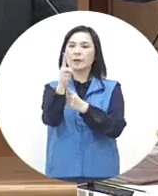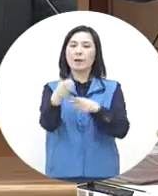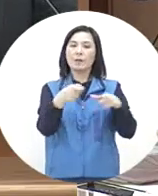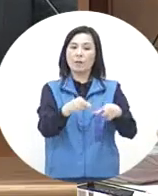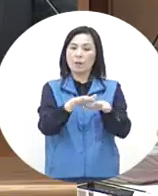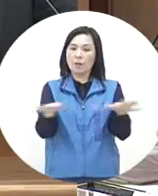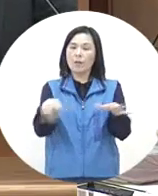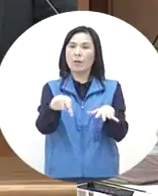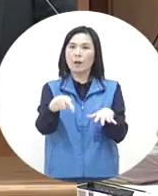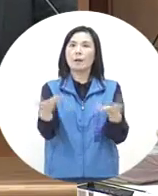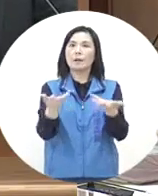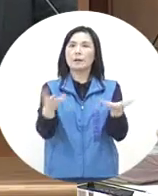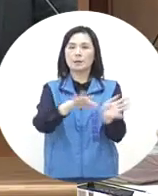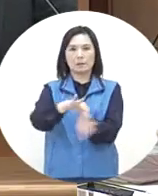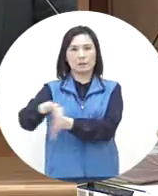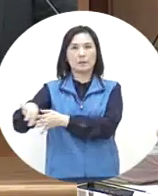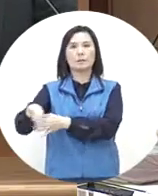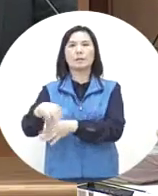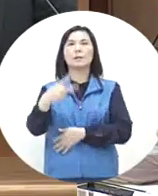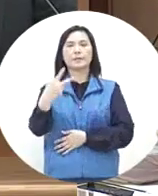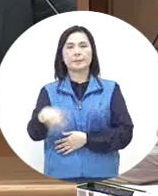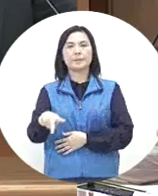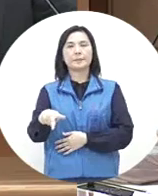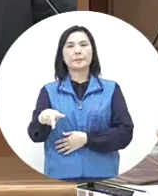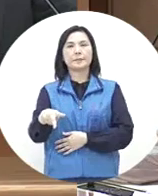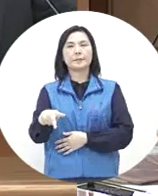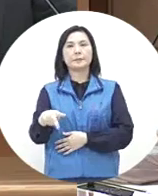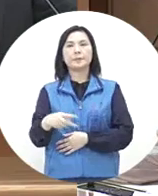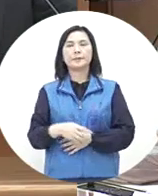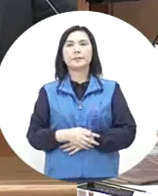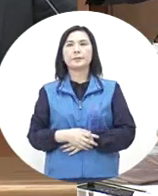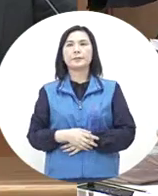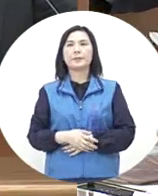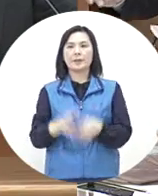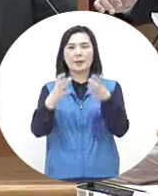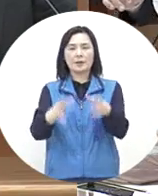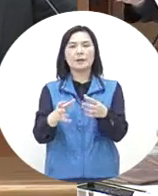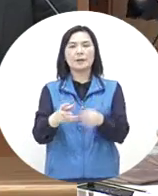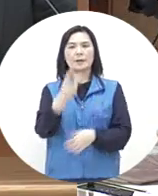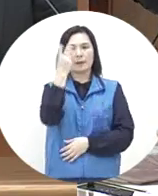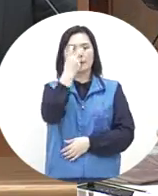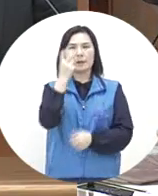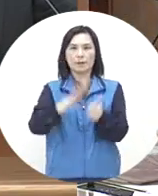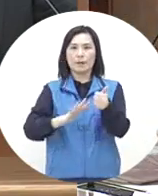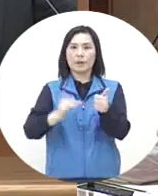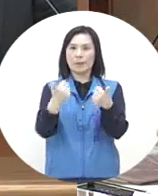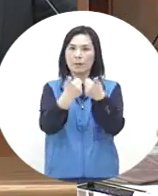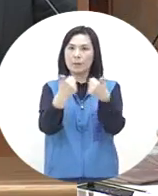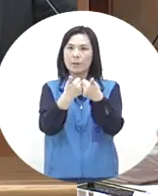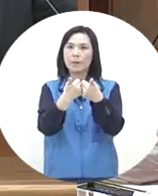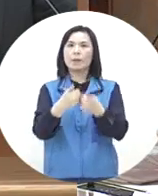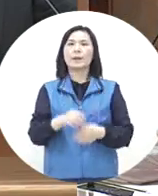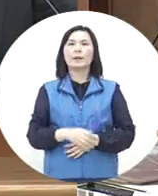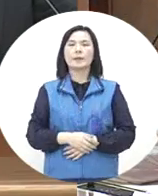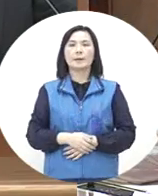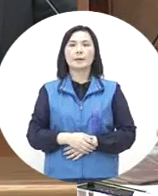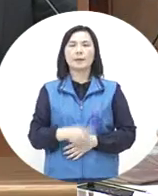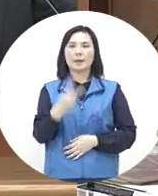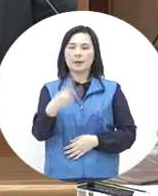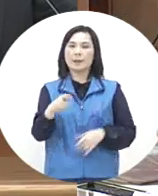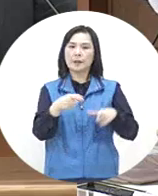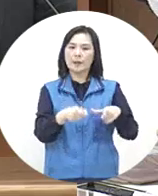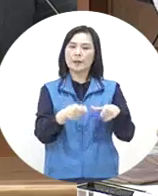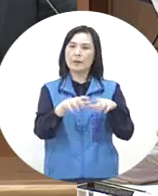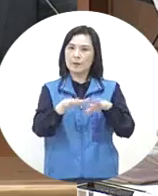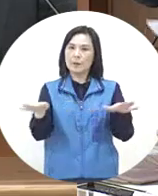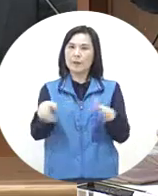问题，包括整个设立管委会也好，齁，包括整个这个公安的